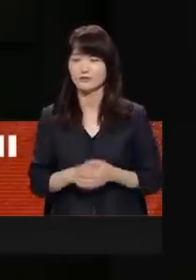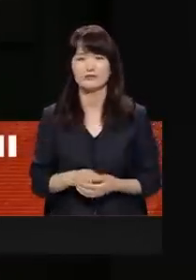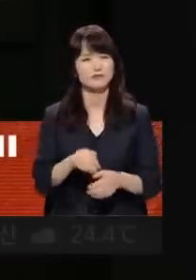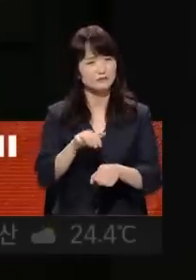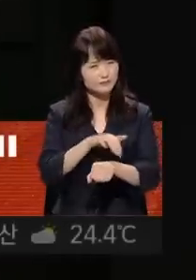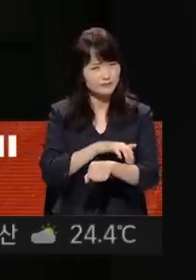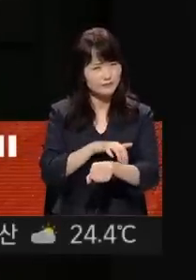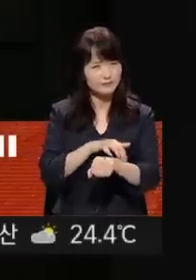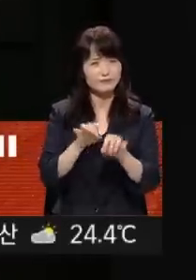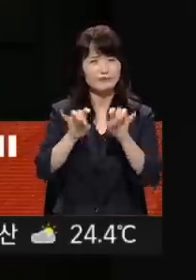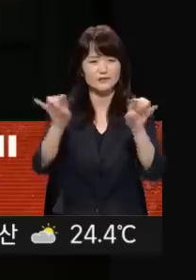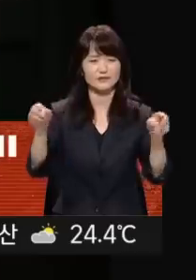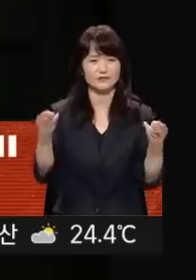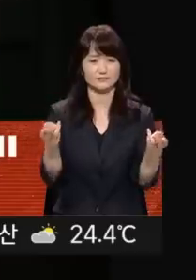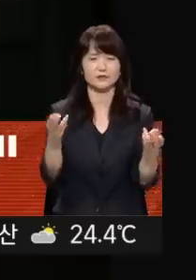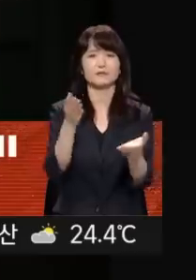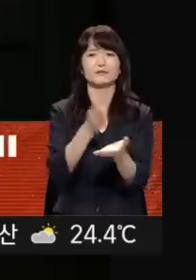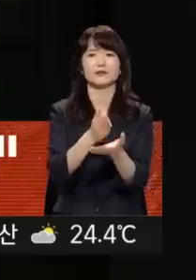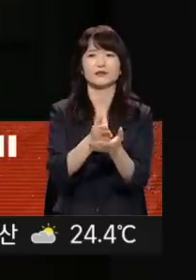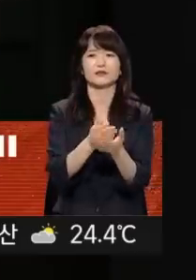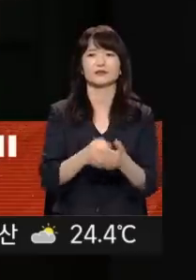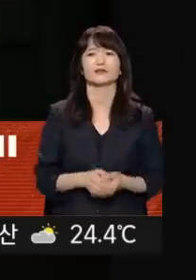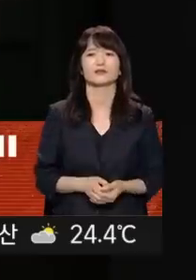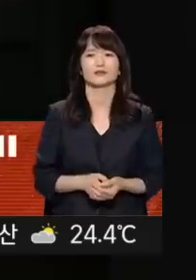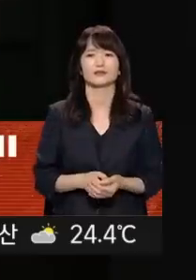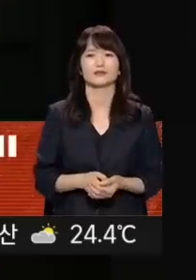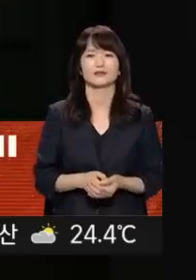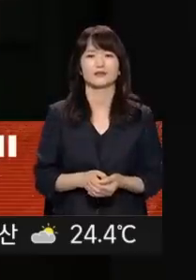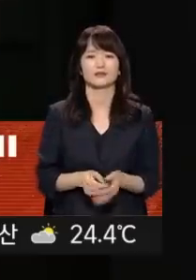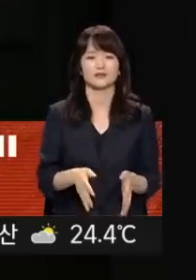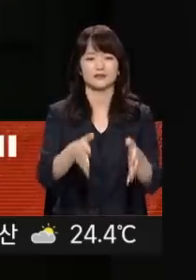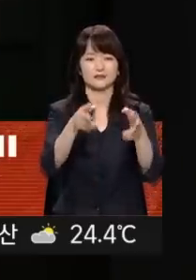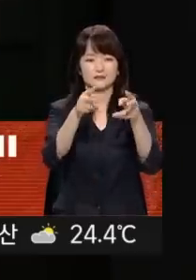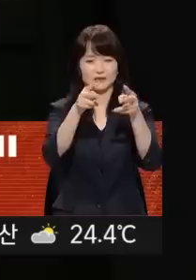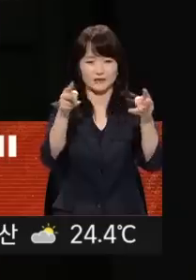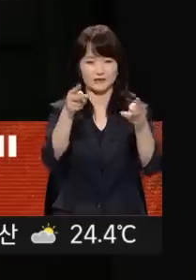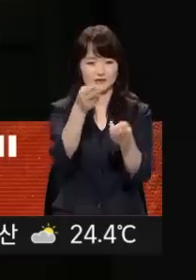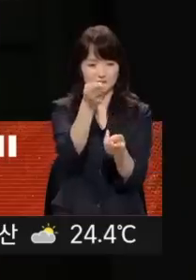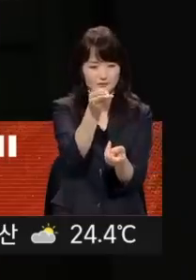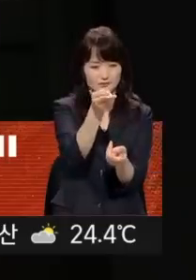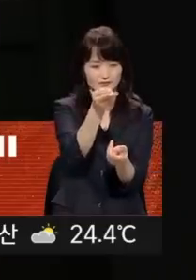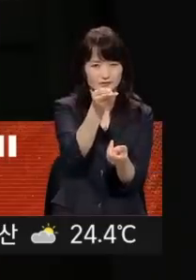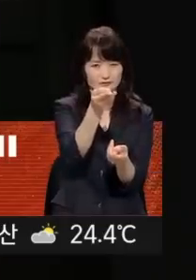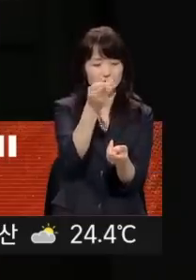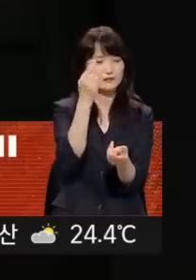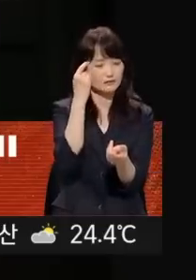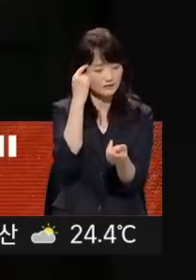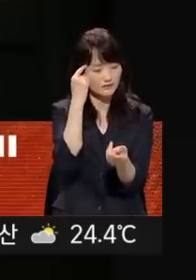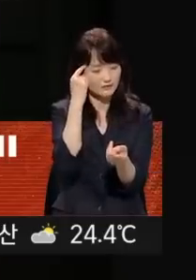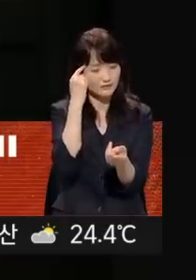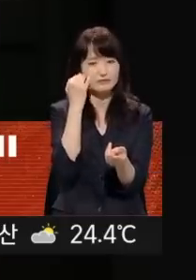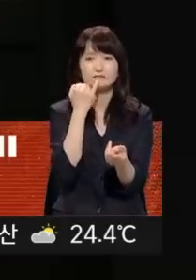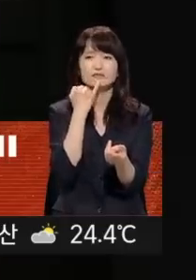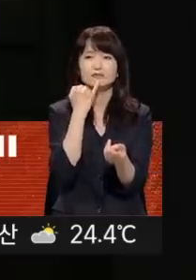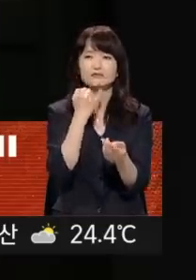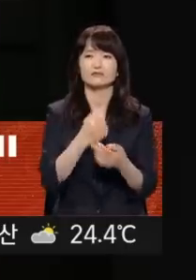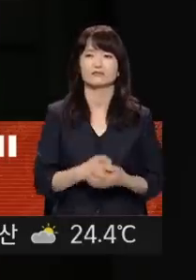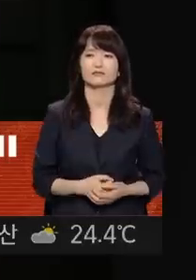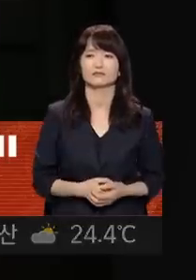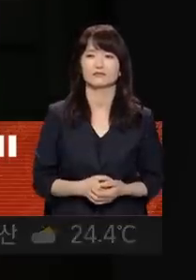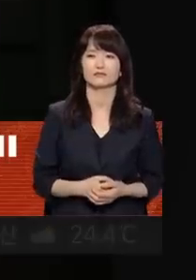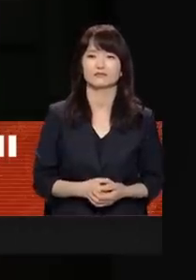불편하다고 하면 각방 말고 각 침대까지는 이해를 좀 해보겠습니다 각방은 안 될 거 같아요 각방은 안됩니다